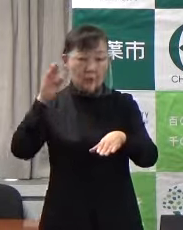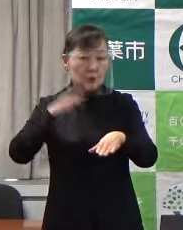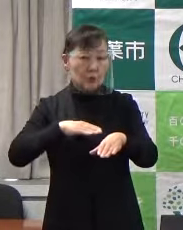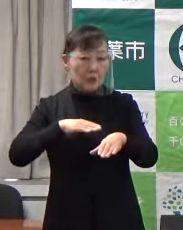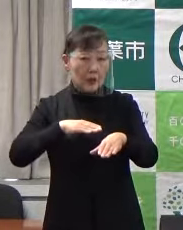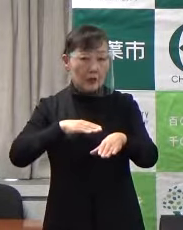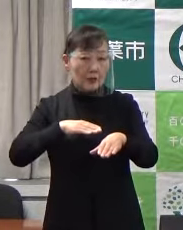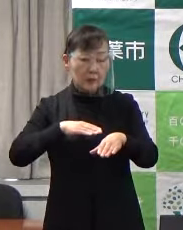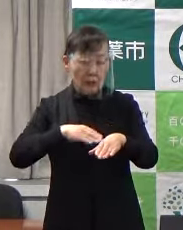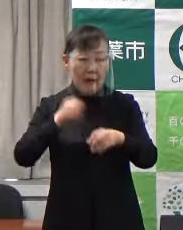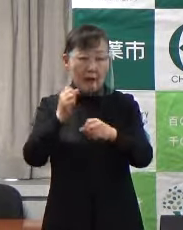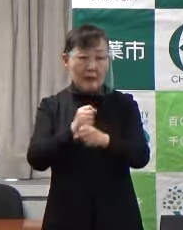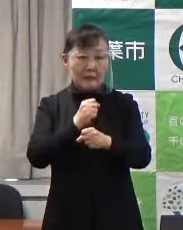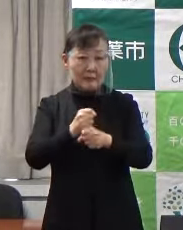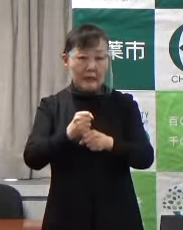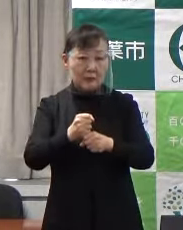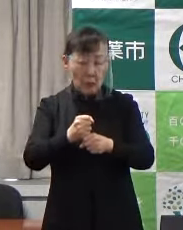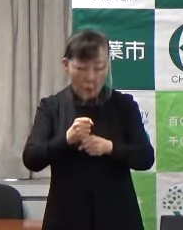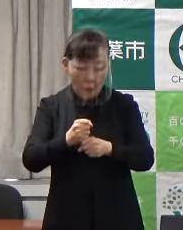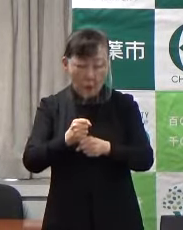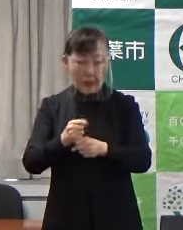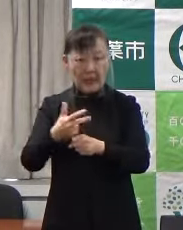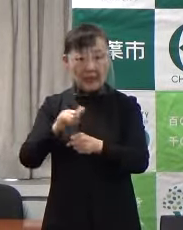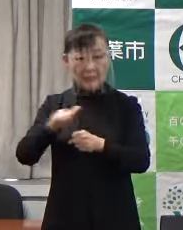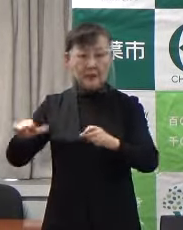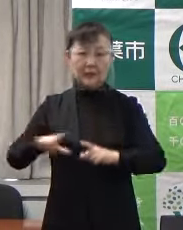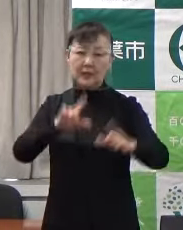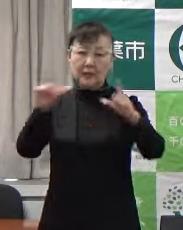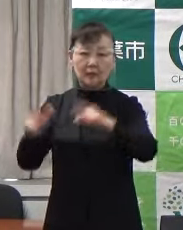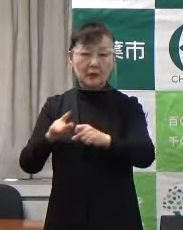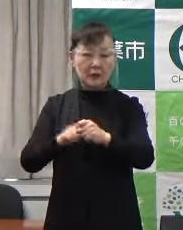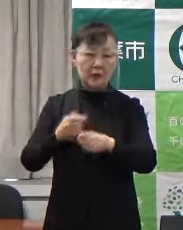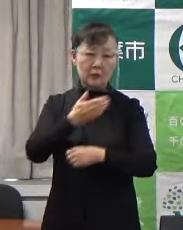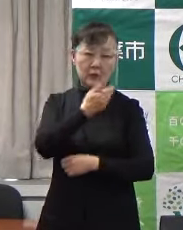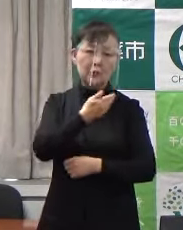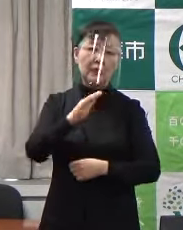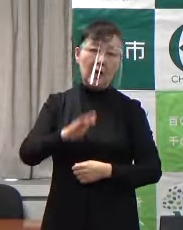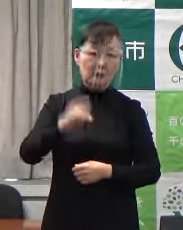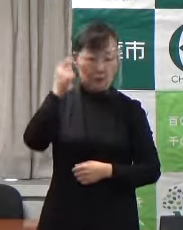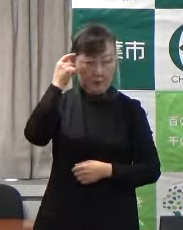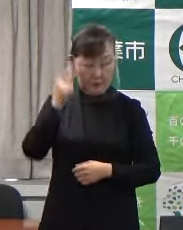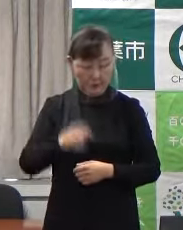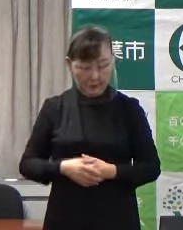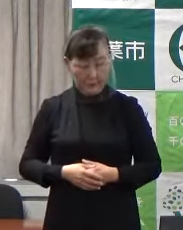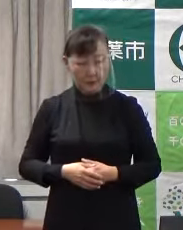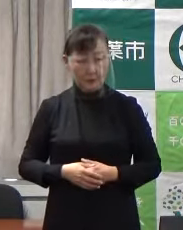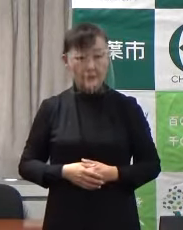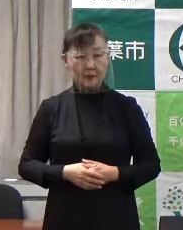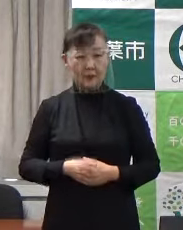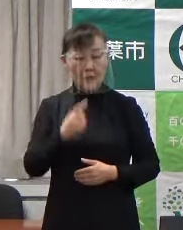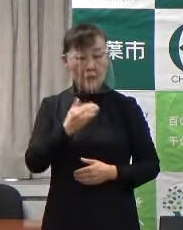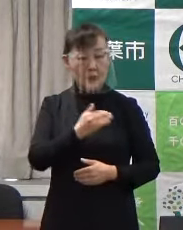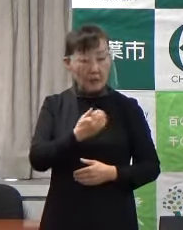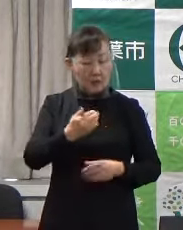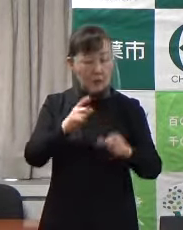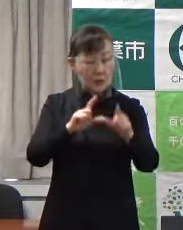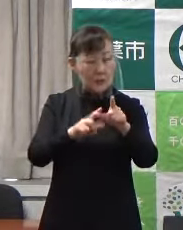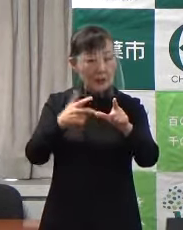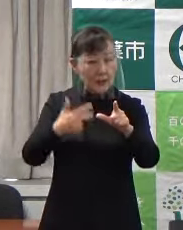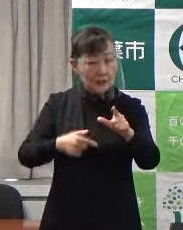常に産業上も市民生活上も重要だというふうに考えております。どうしても我々千葉市は